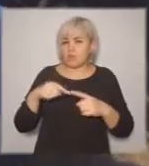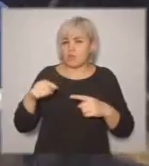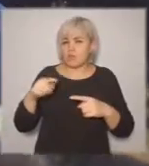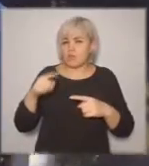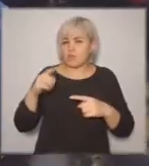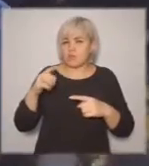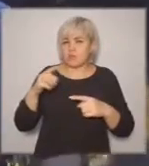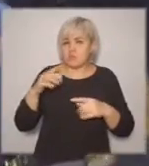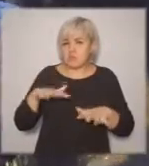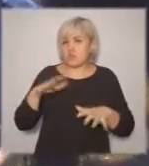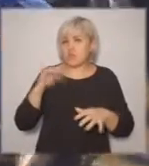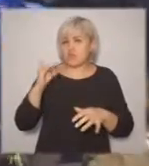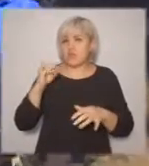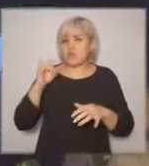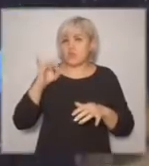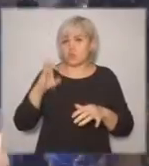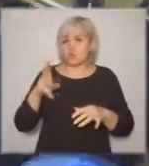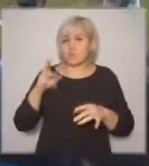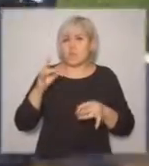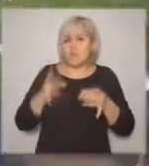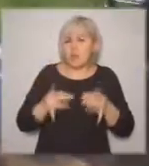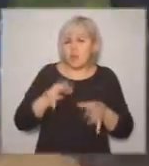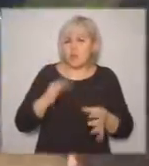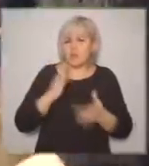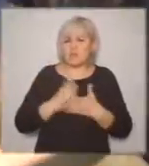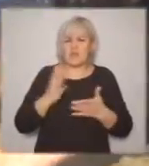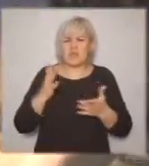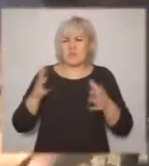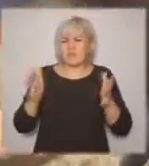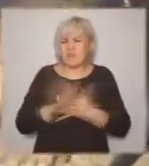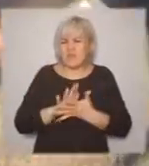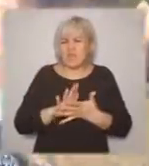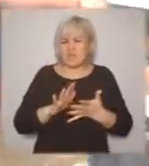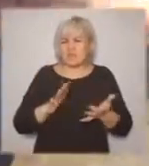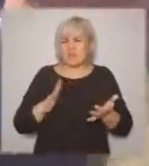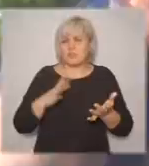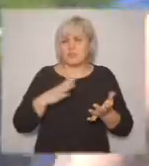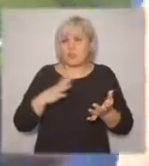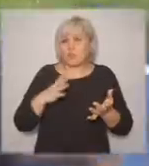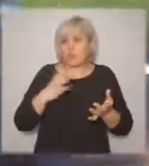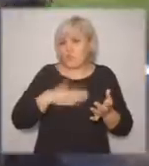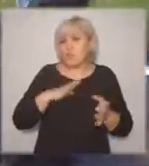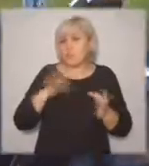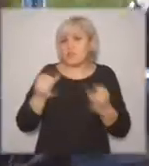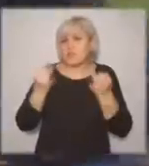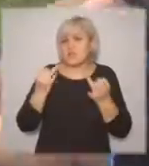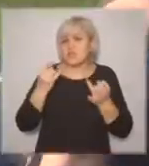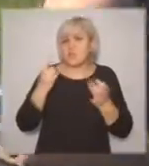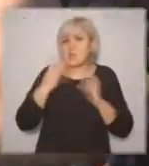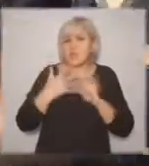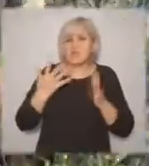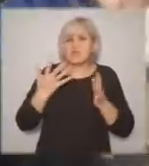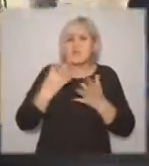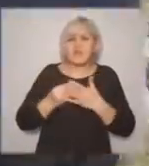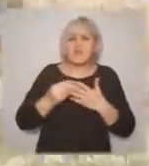грязи. Ну, скажем так, довольно интересно было в том числе и понять собственные резервы,